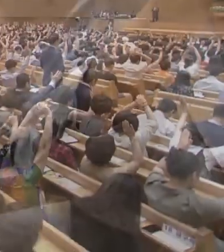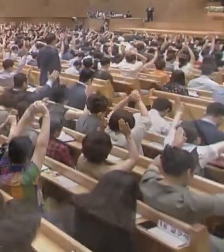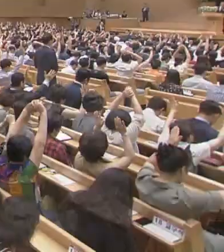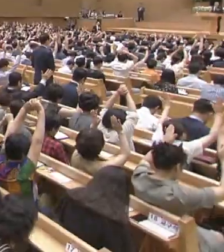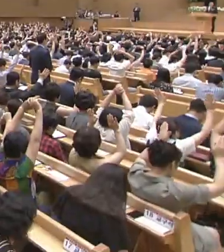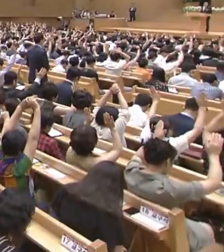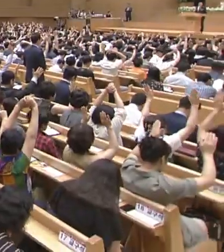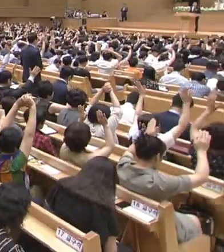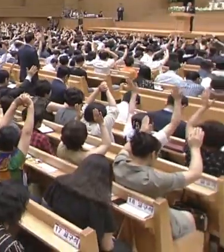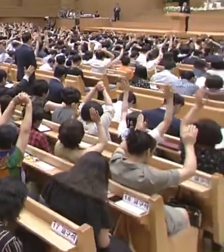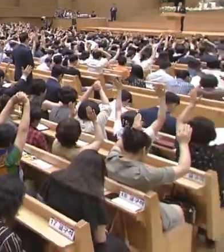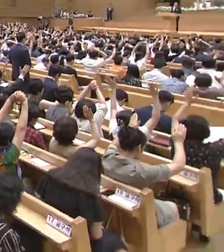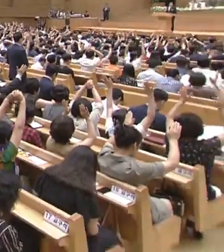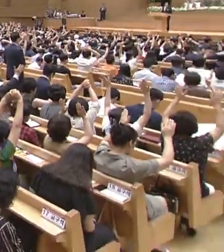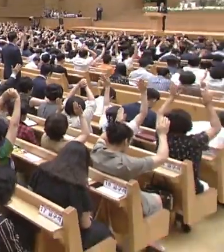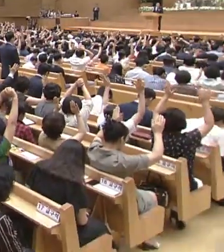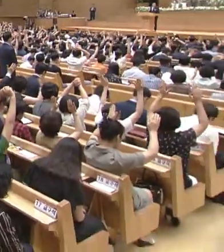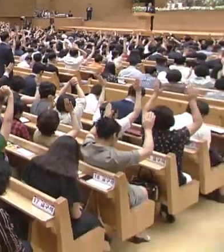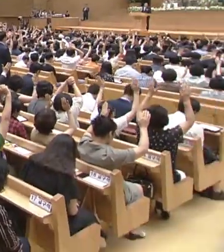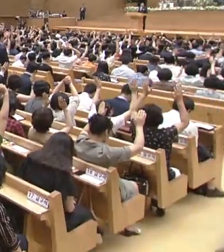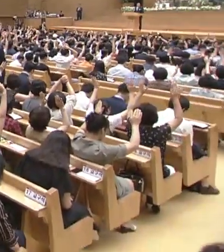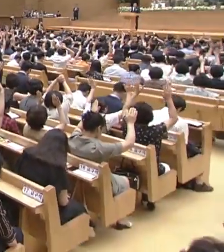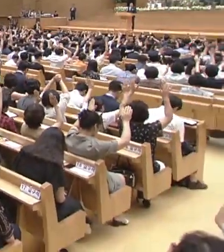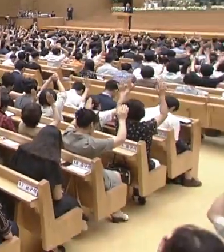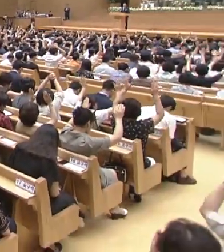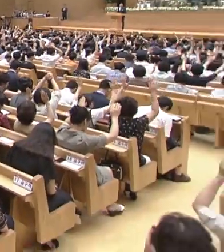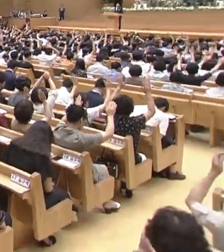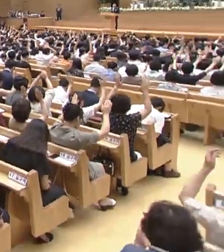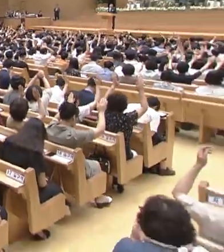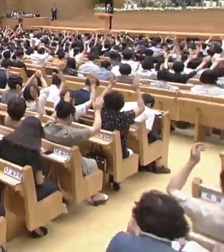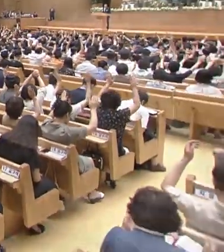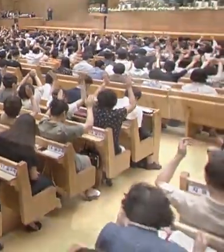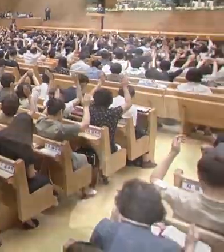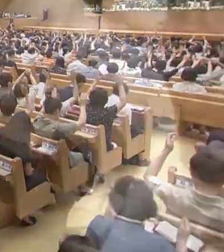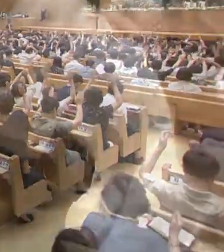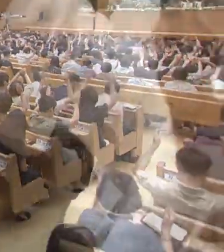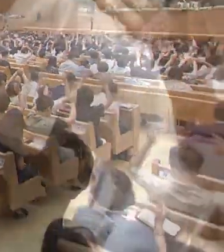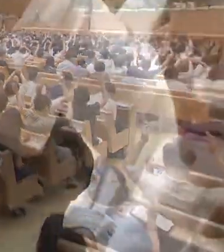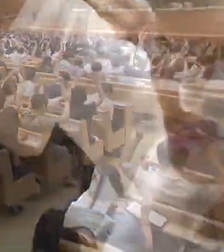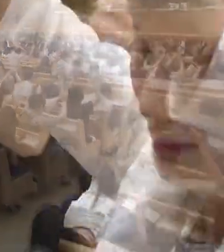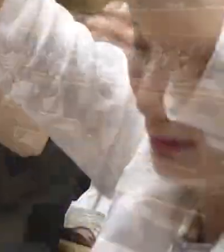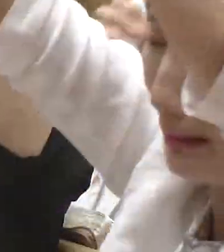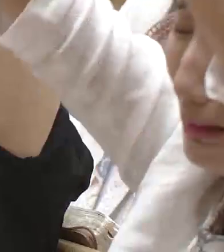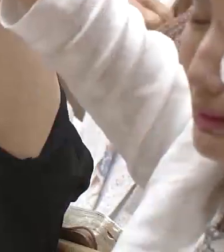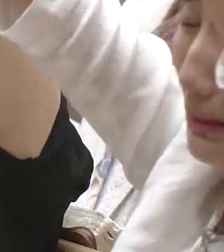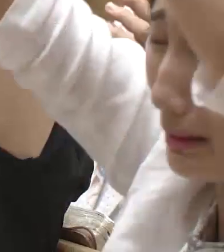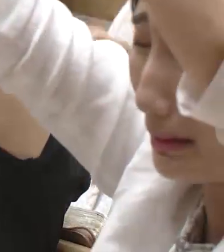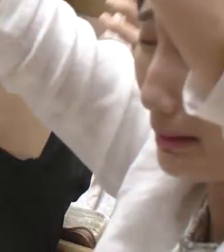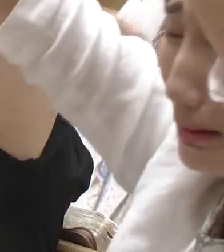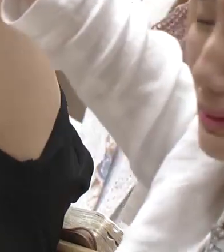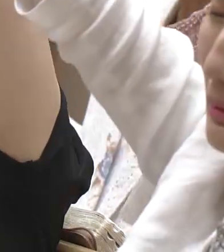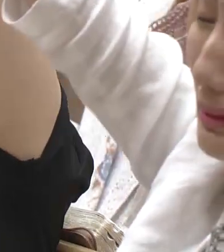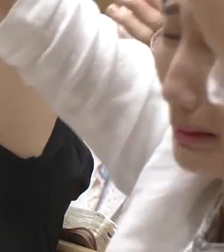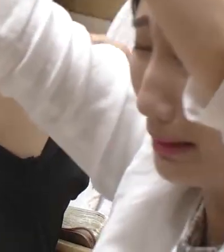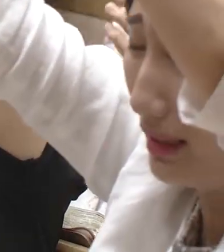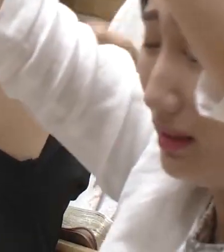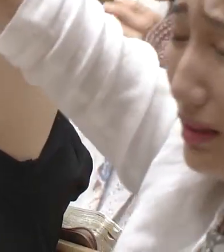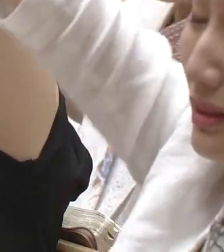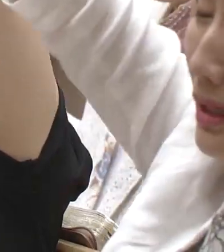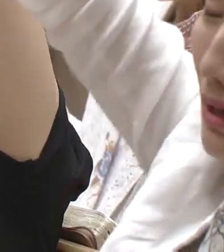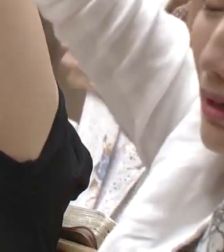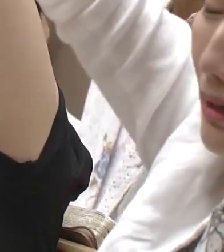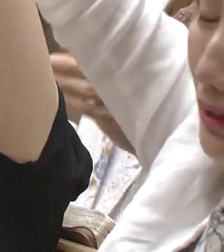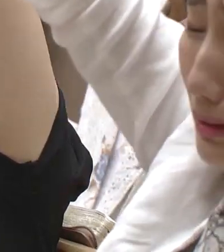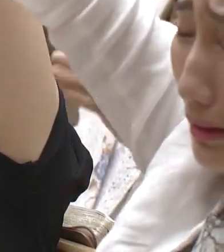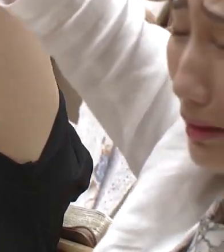못하며 내 이웃 내 형제도 사랑지 못하는 내 영혼의 신세를 주님 어찌합니까? 주님 내